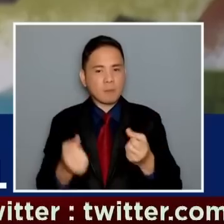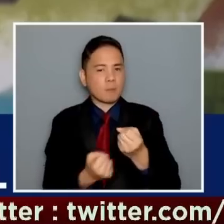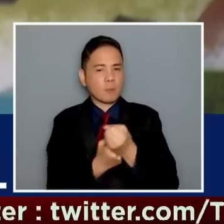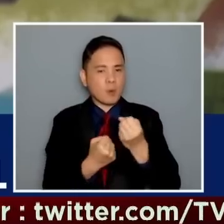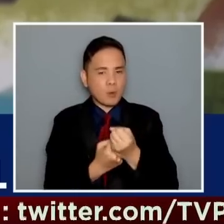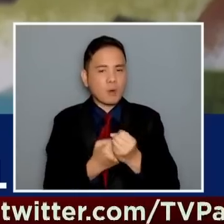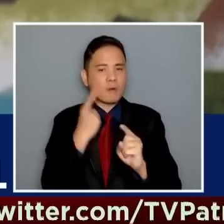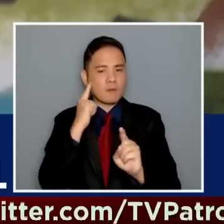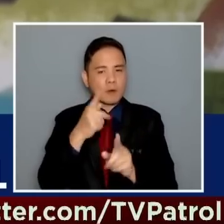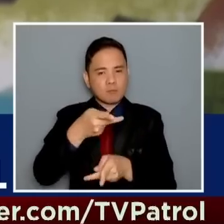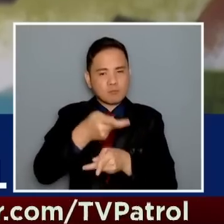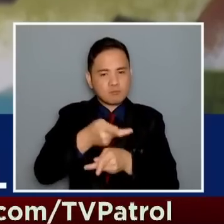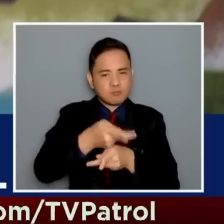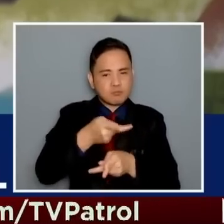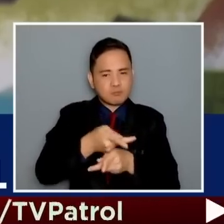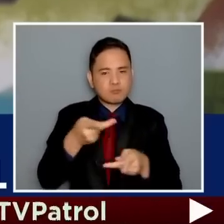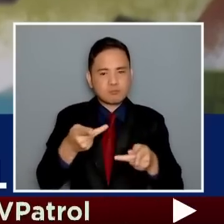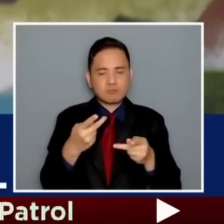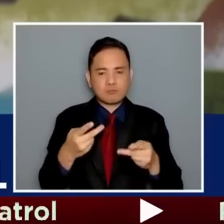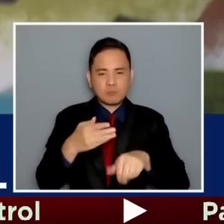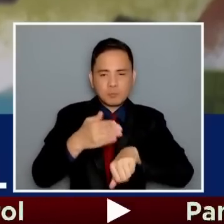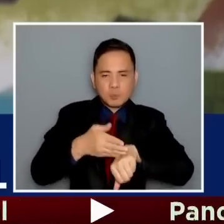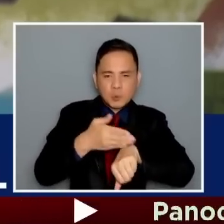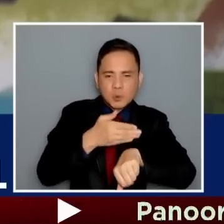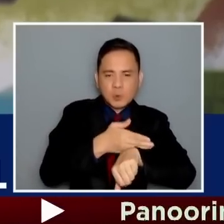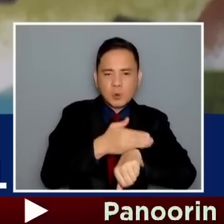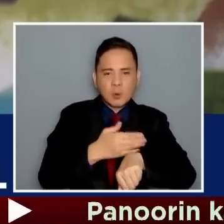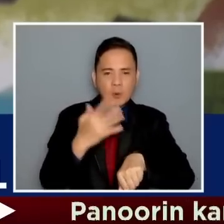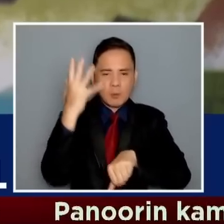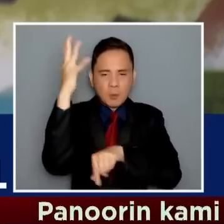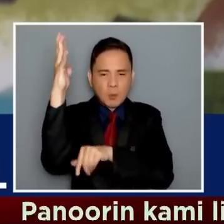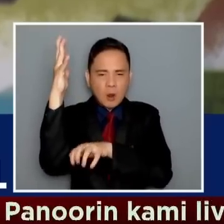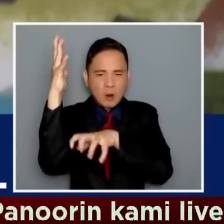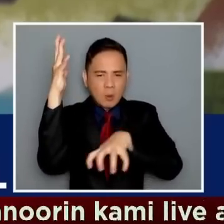mangrove conservation, mangrove rehabilitation efforts.